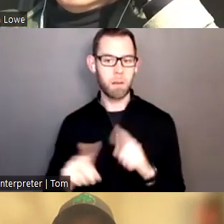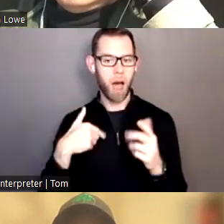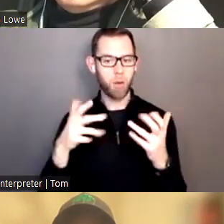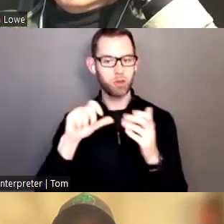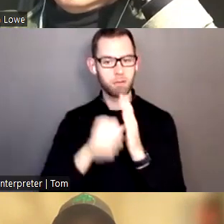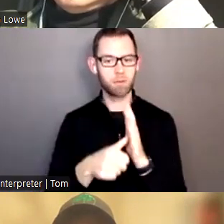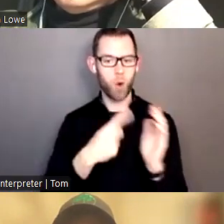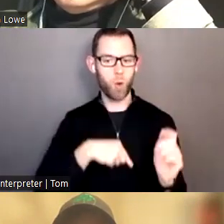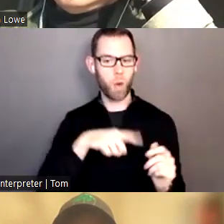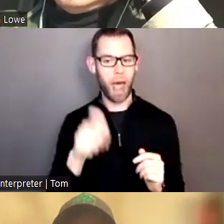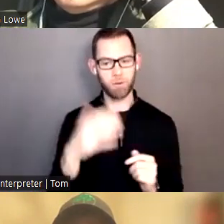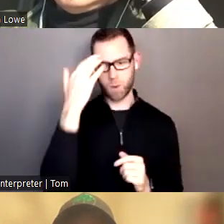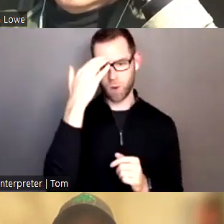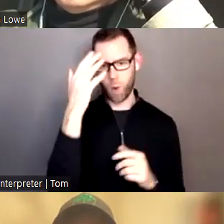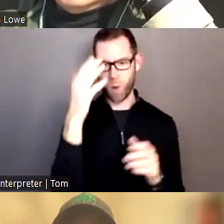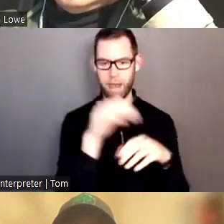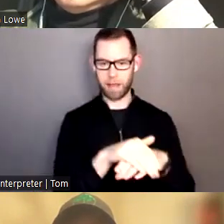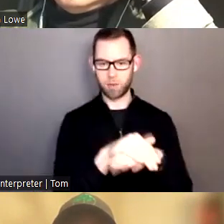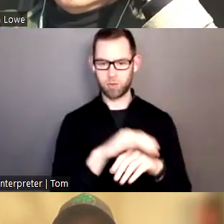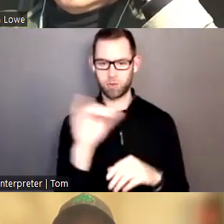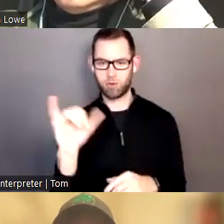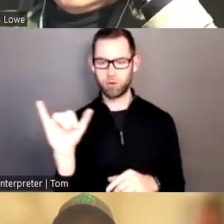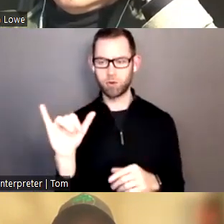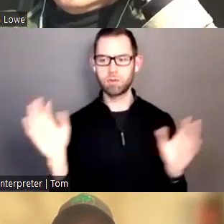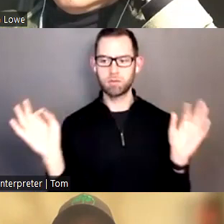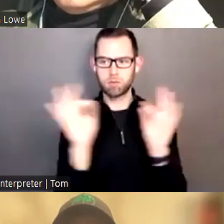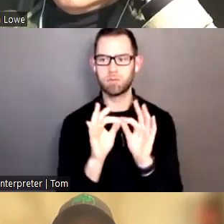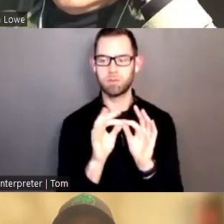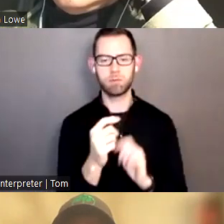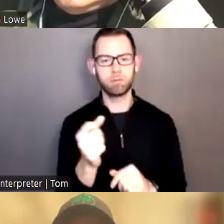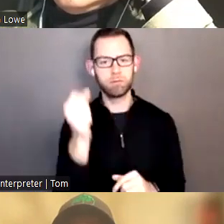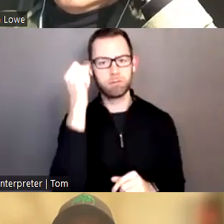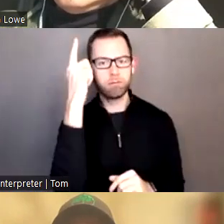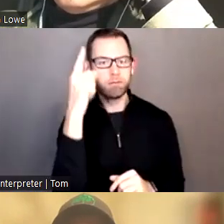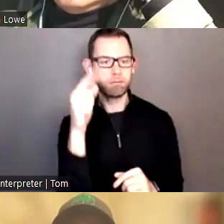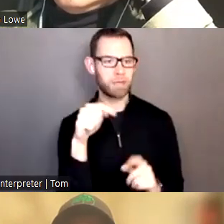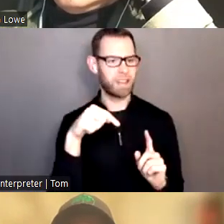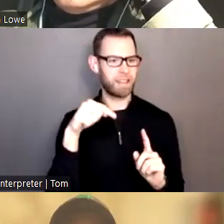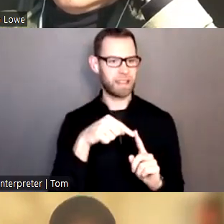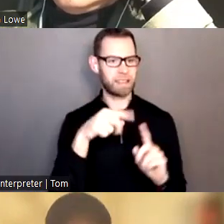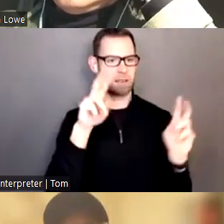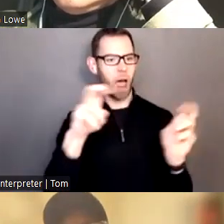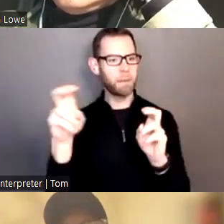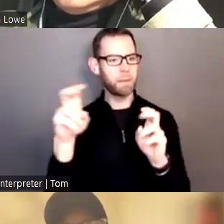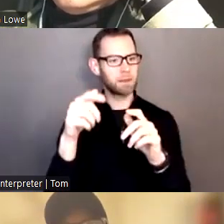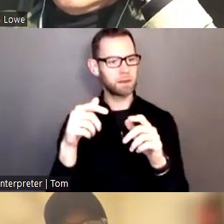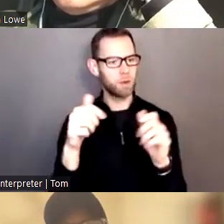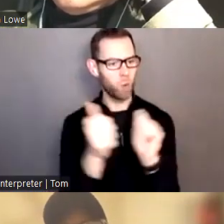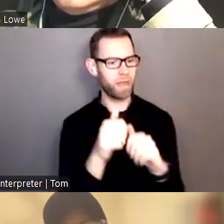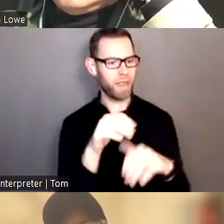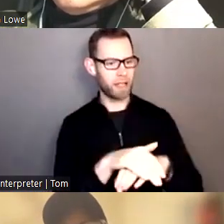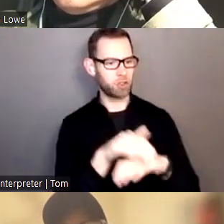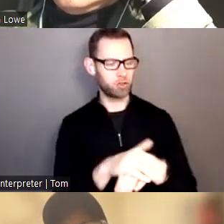tout en anglais nous-mêmes et partir de l'anglais est vraiment important, comprendre la radio en